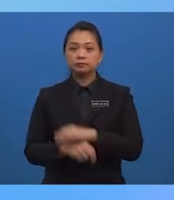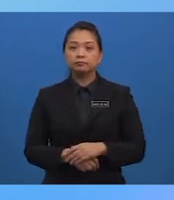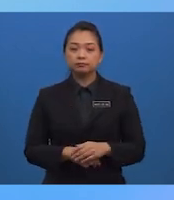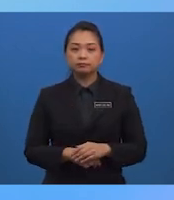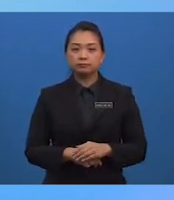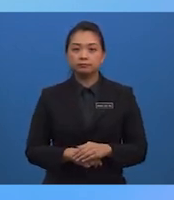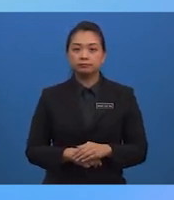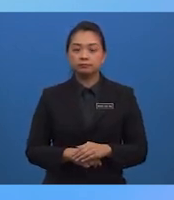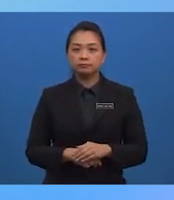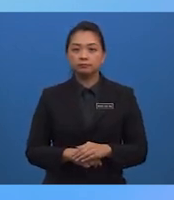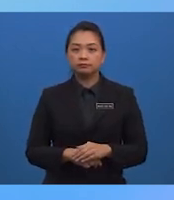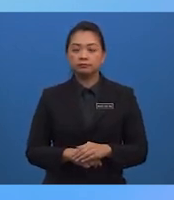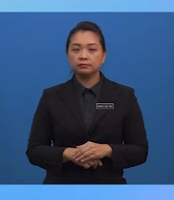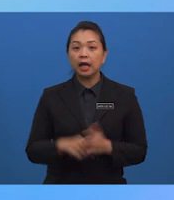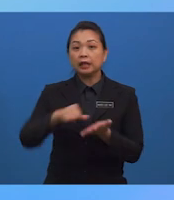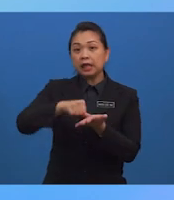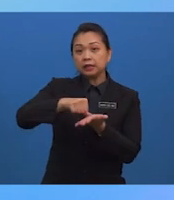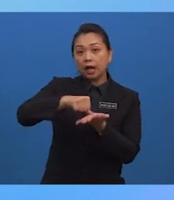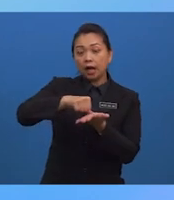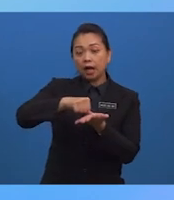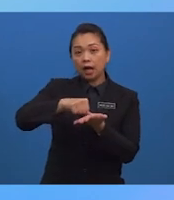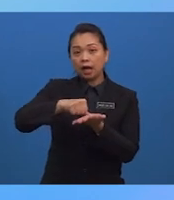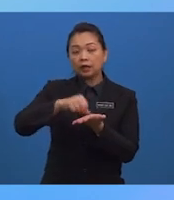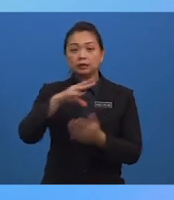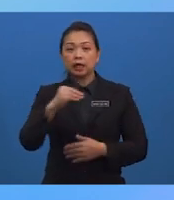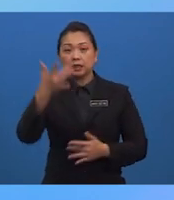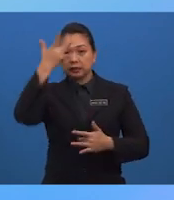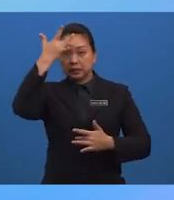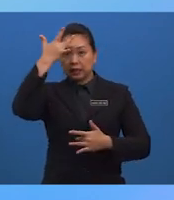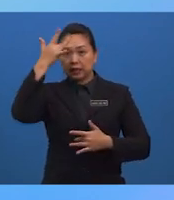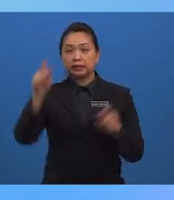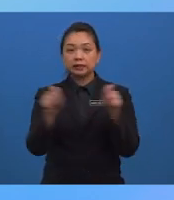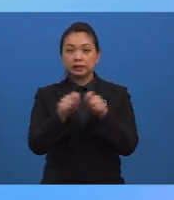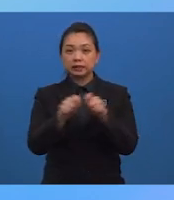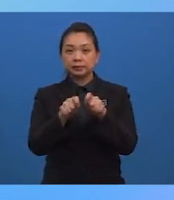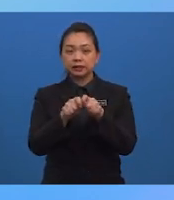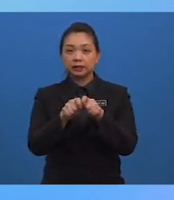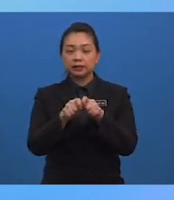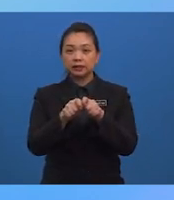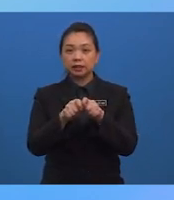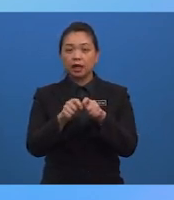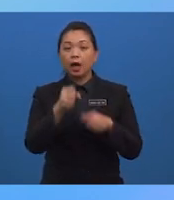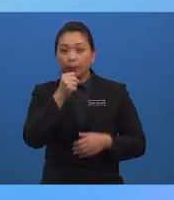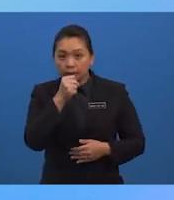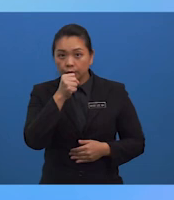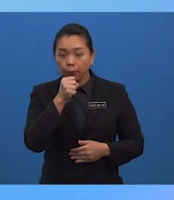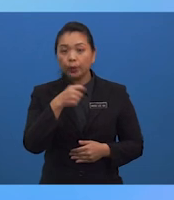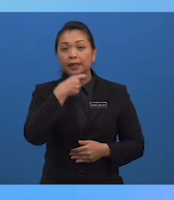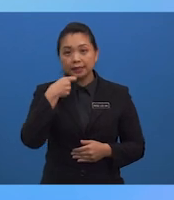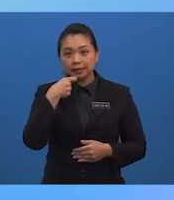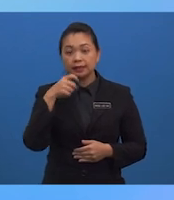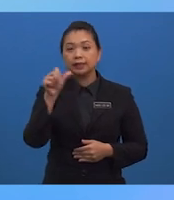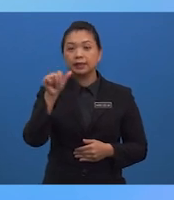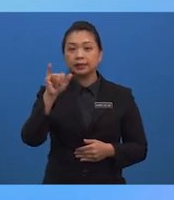merompak dan pengedaran dadah serta penyebaran wabak penyakit seperti penyakit batuk kering, AIDS